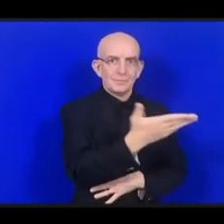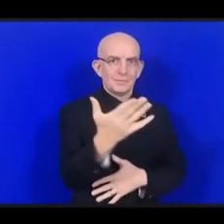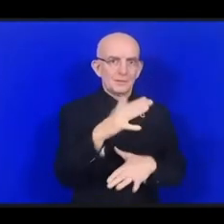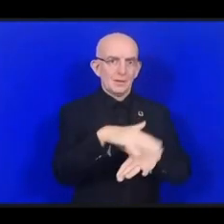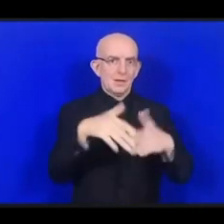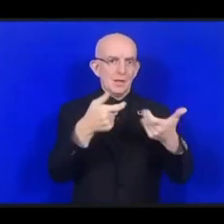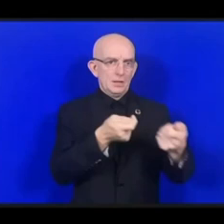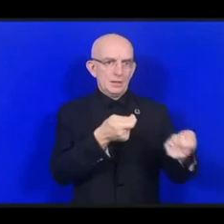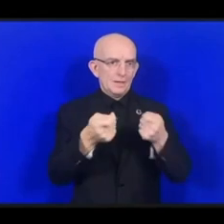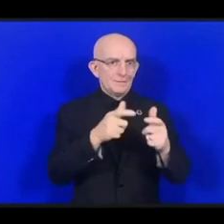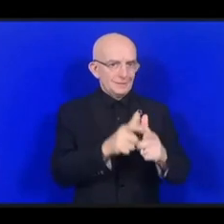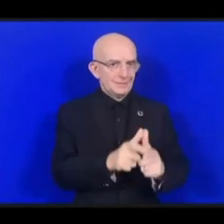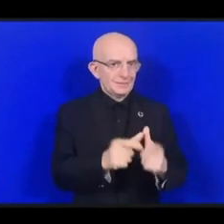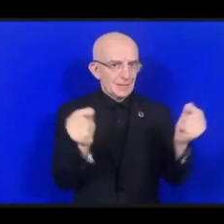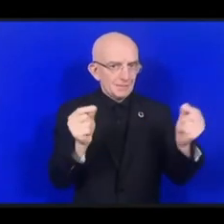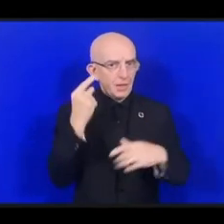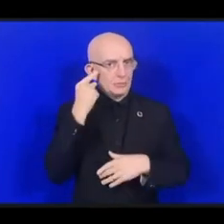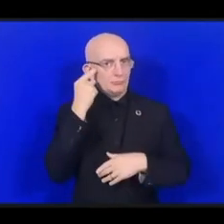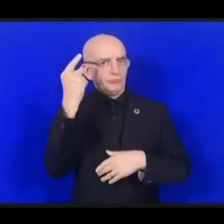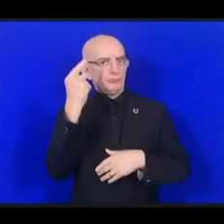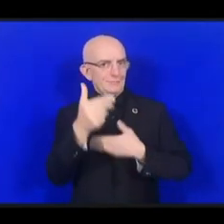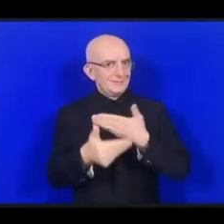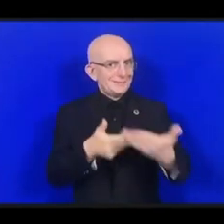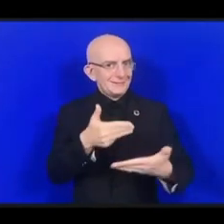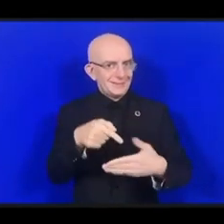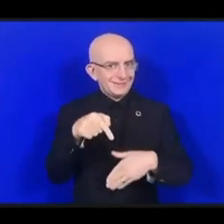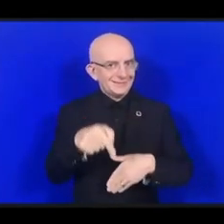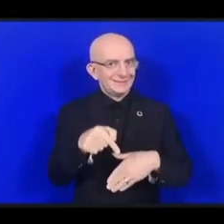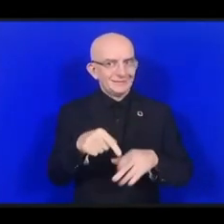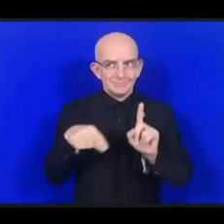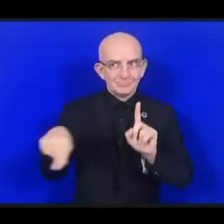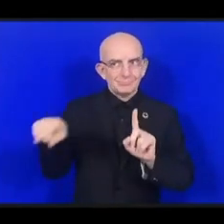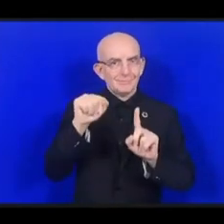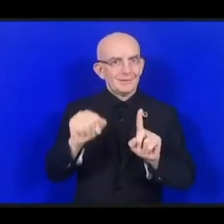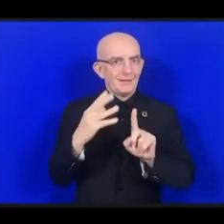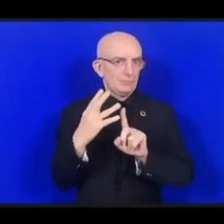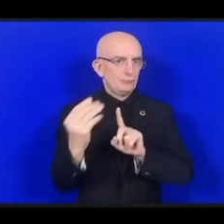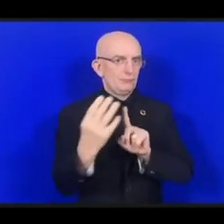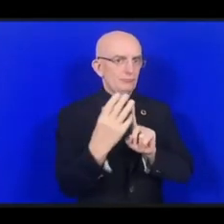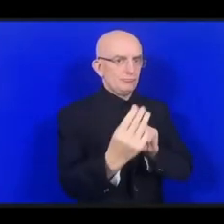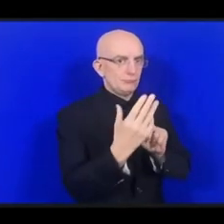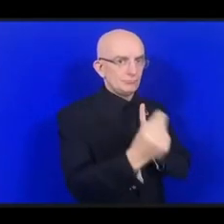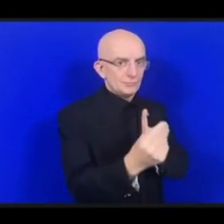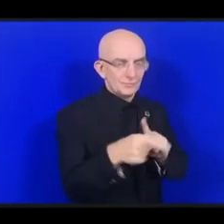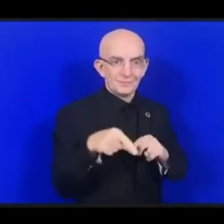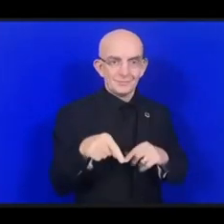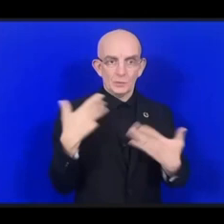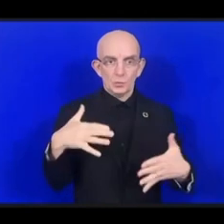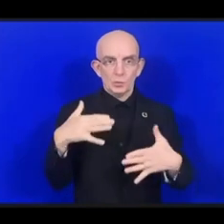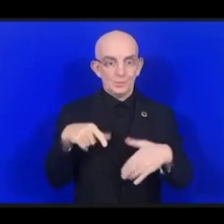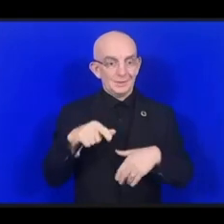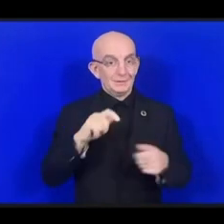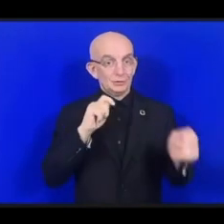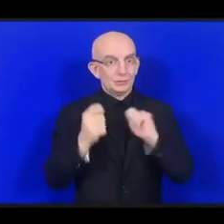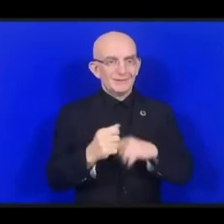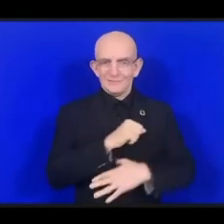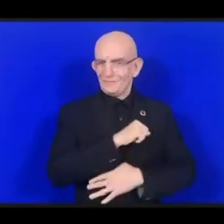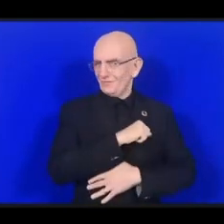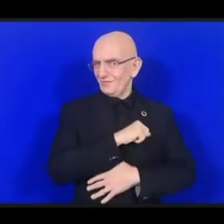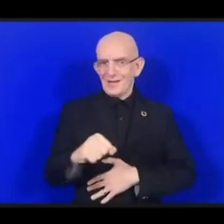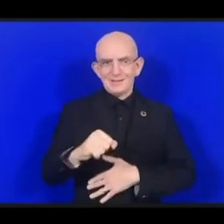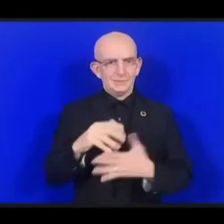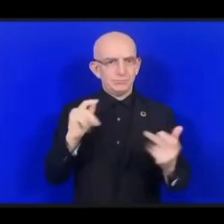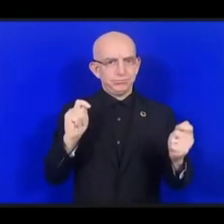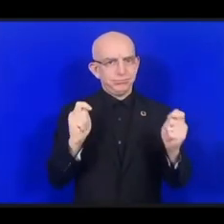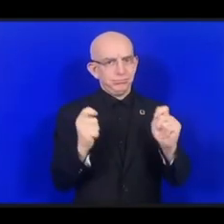التطور السريع لا يمكننا ان نغفل الالتحاق بالراكب في العالم من حولنا